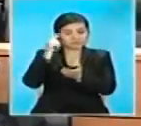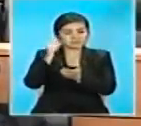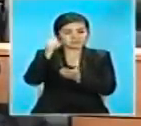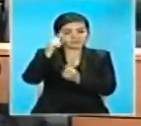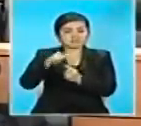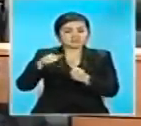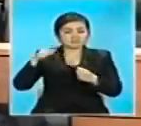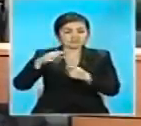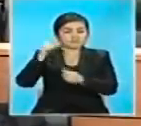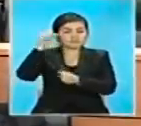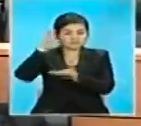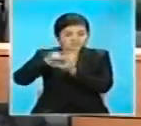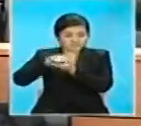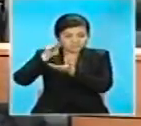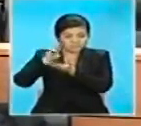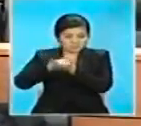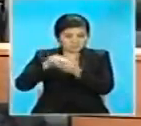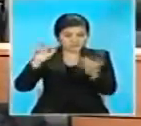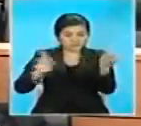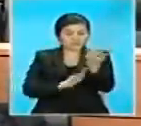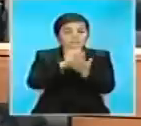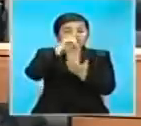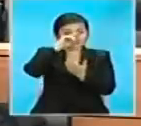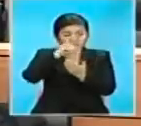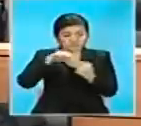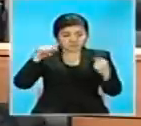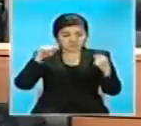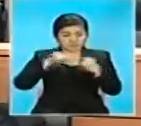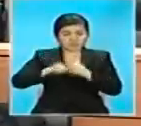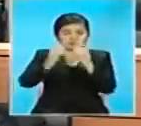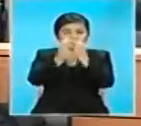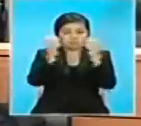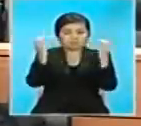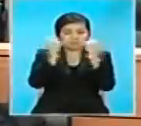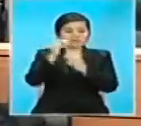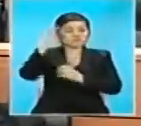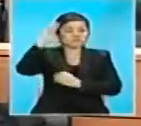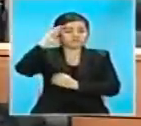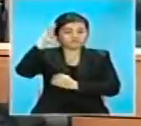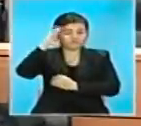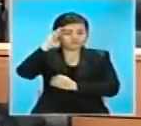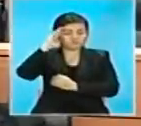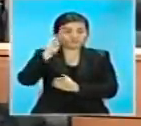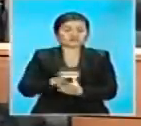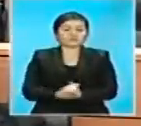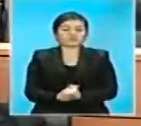ศาสตร์ไปในส่วนของรัฐธรรมนูญที่มาจากคณะรัฐประหาร